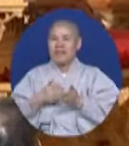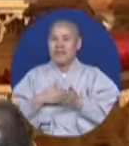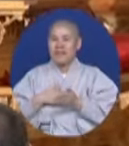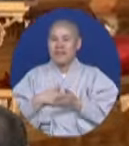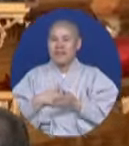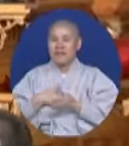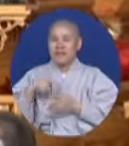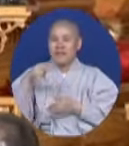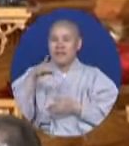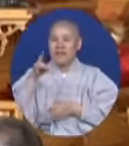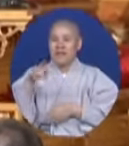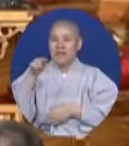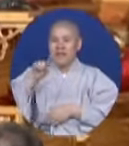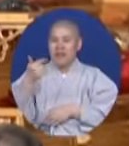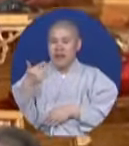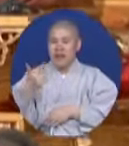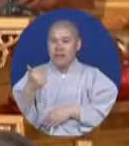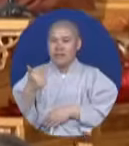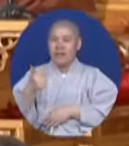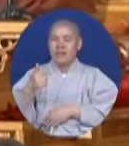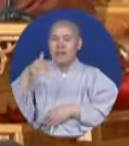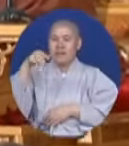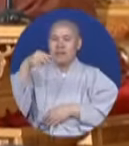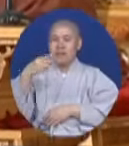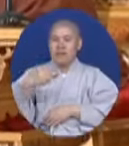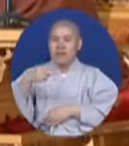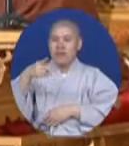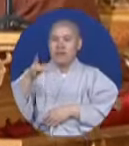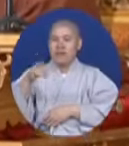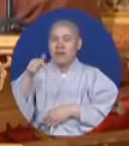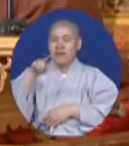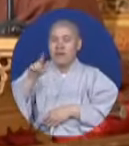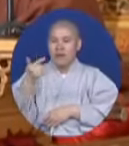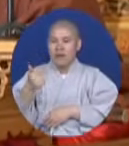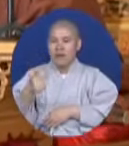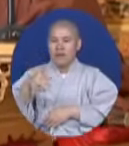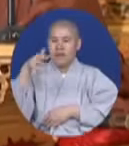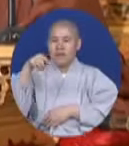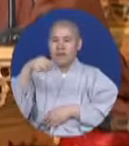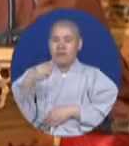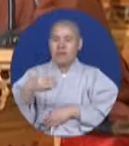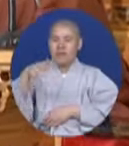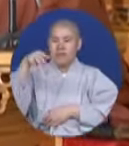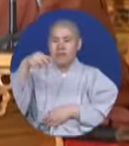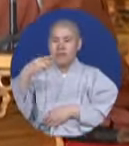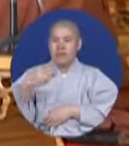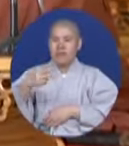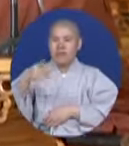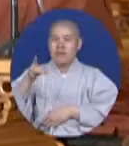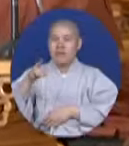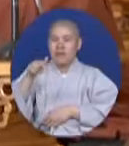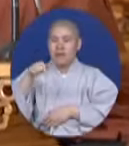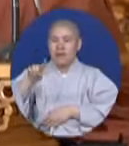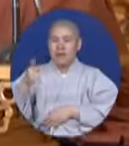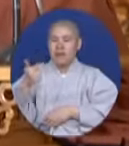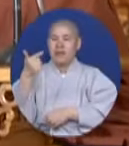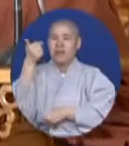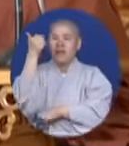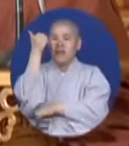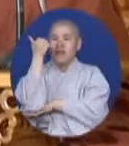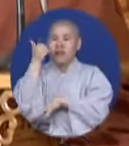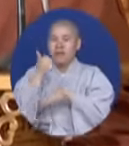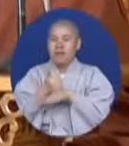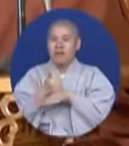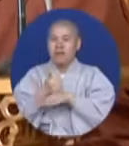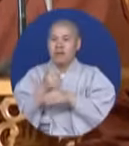세간인과 출세간인과 출세간인과인데 그거는 처음에 중간간